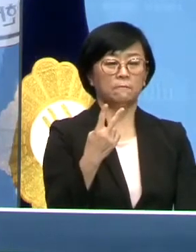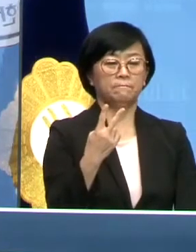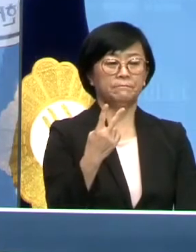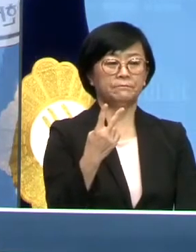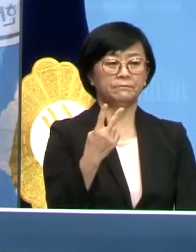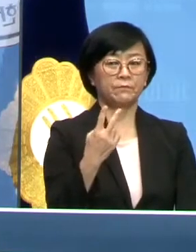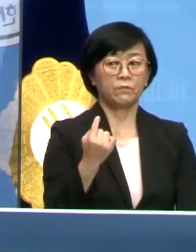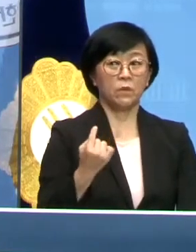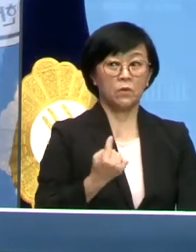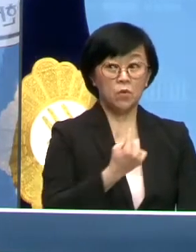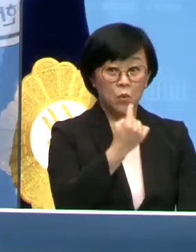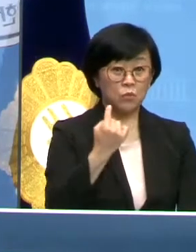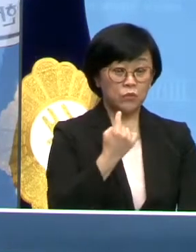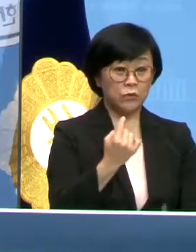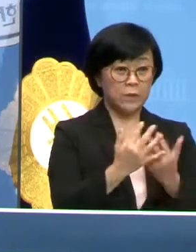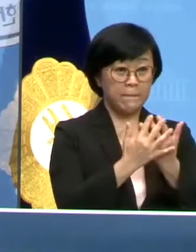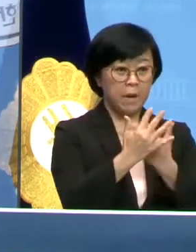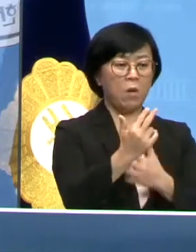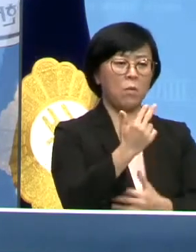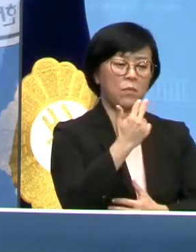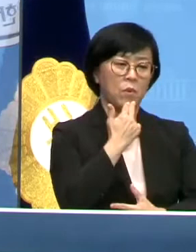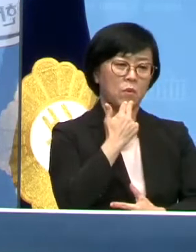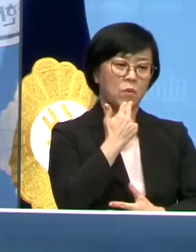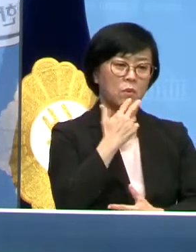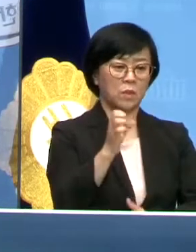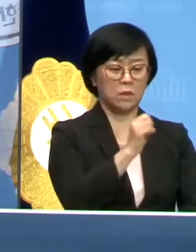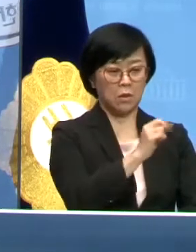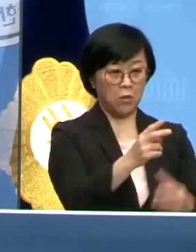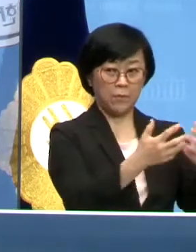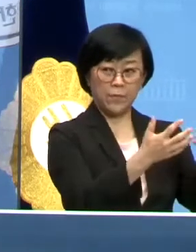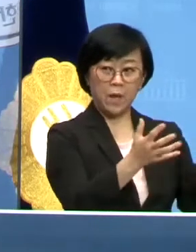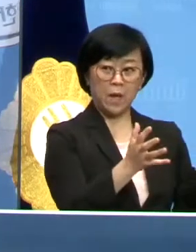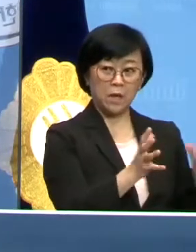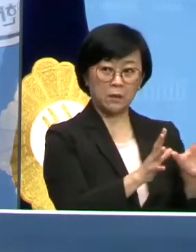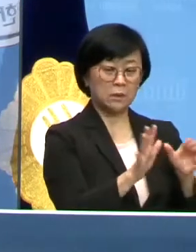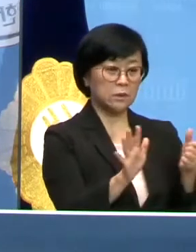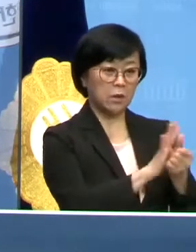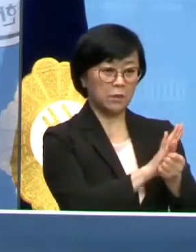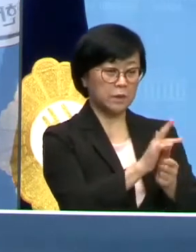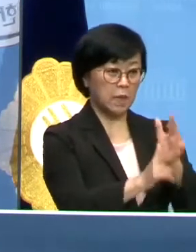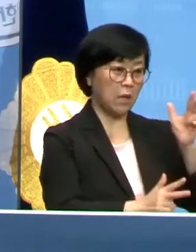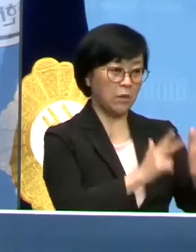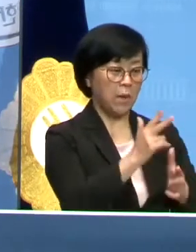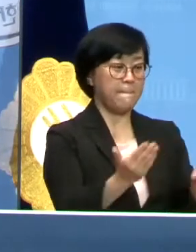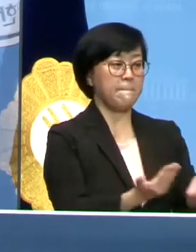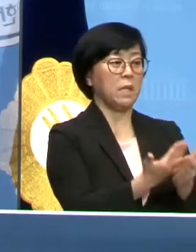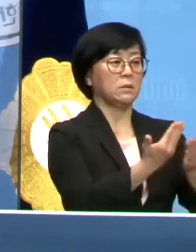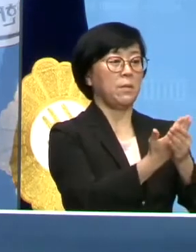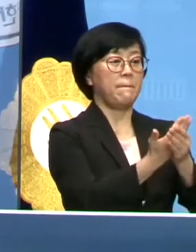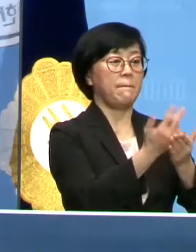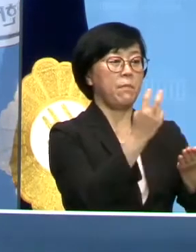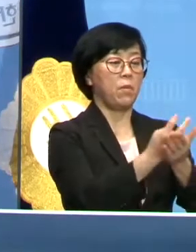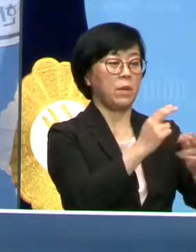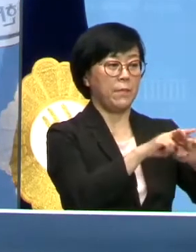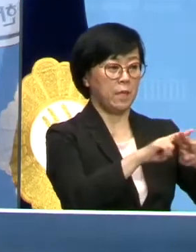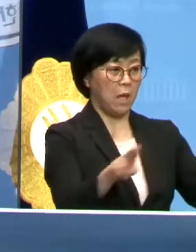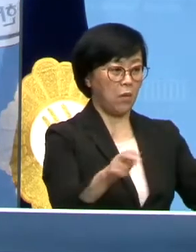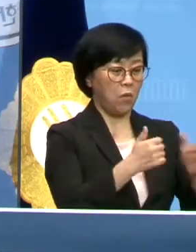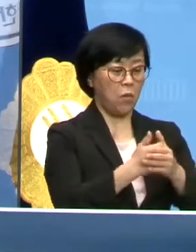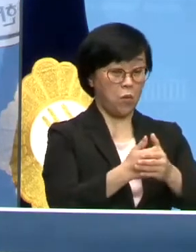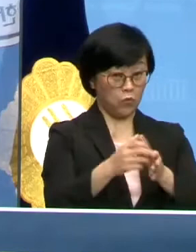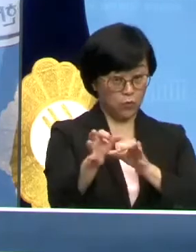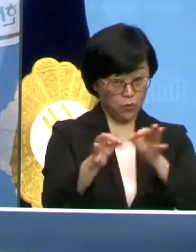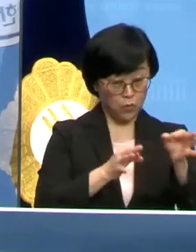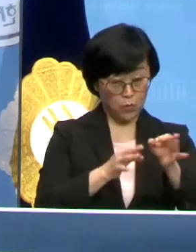촛불을 드는 사태가 없도록 여당은 서비스 산업 발전법 강장 폐기하고 유통산업발전법